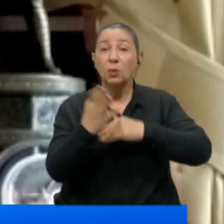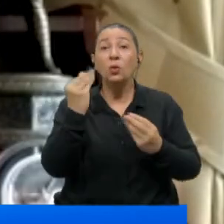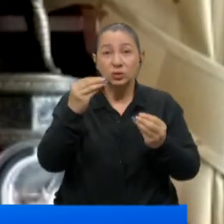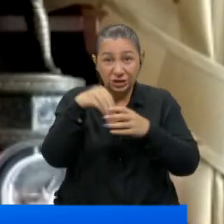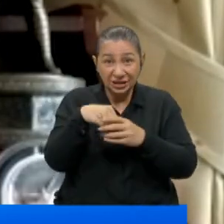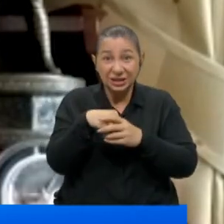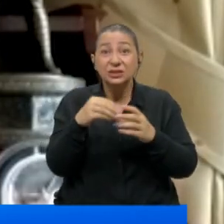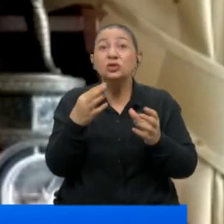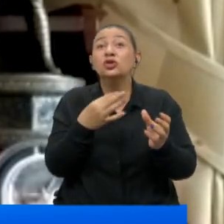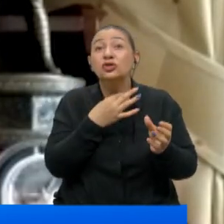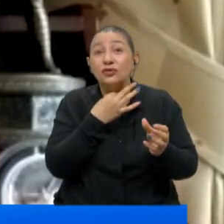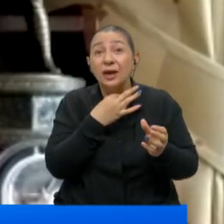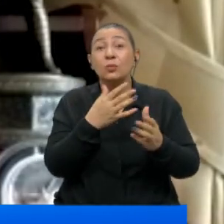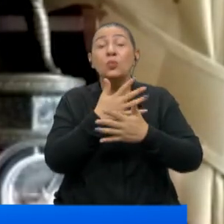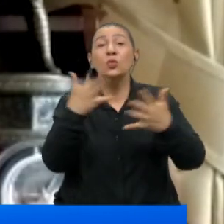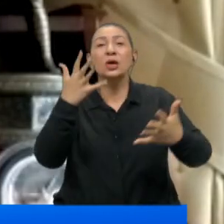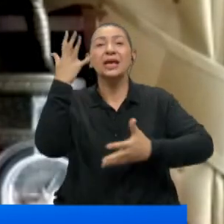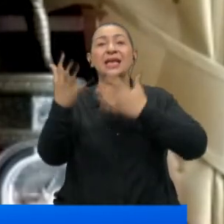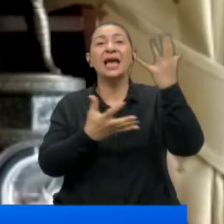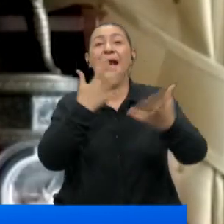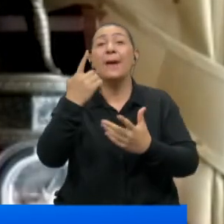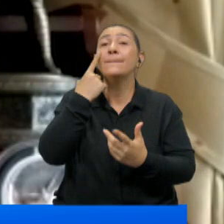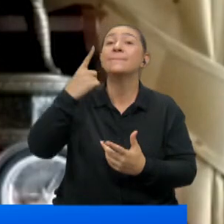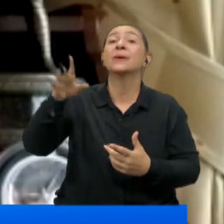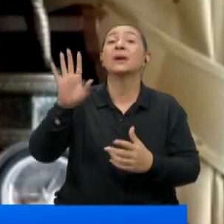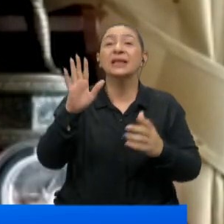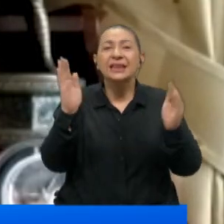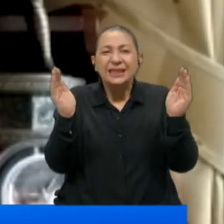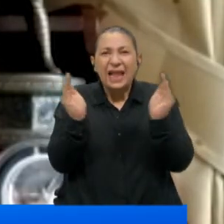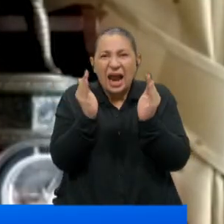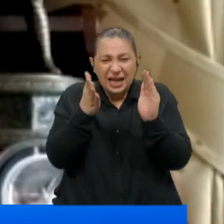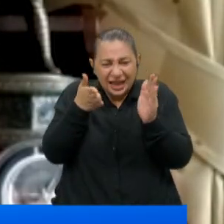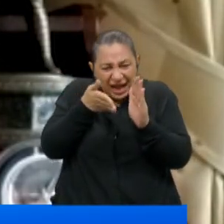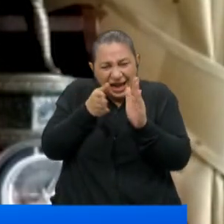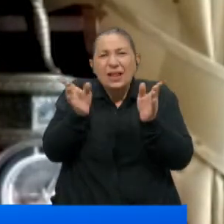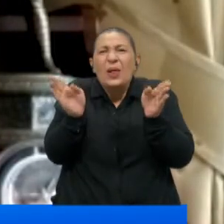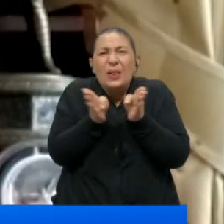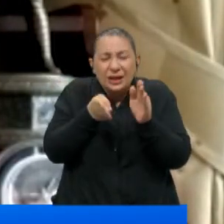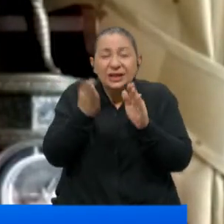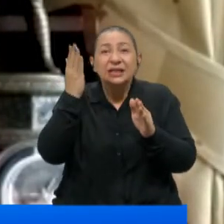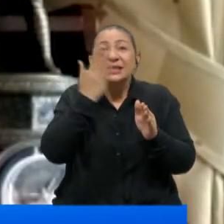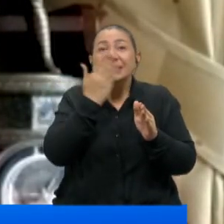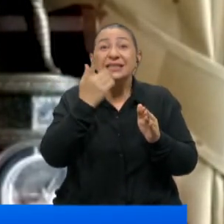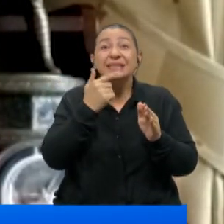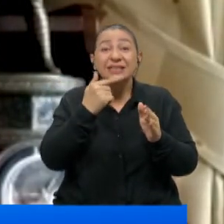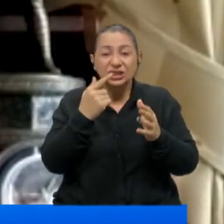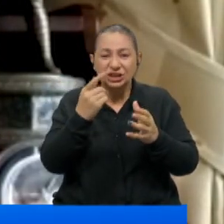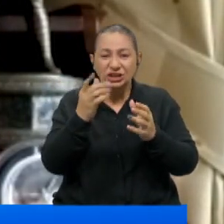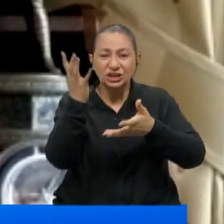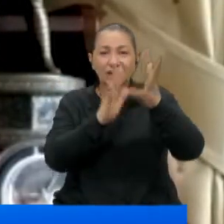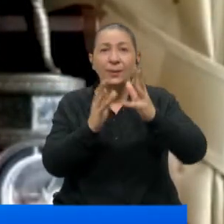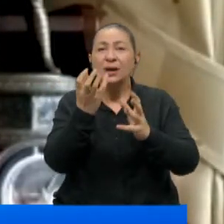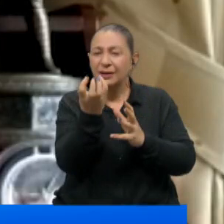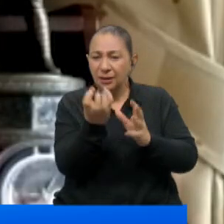için ne olur büyük yangın uçaklarına bakmayın. Dar bölgeye giremez. Kızılçam kozalak fırlatır. Bir